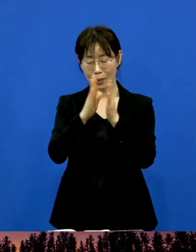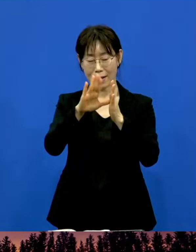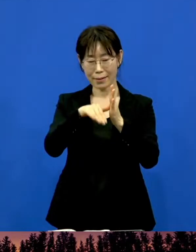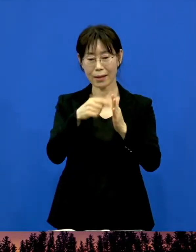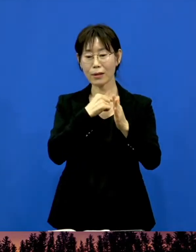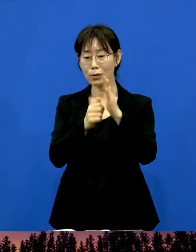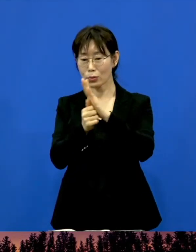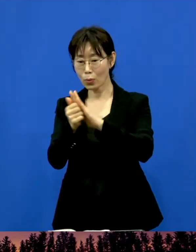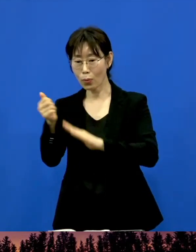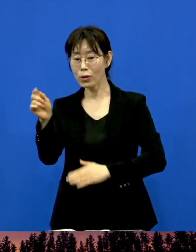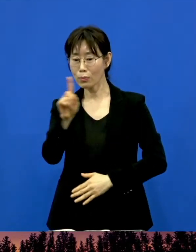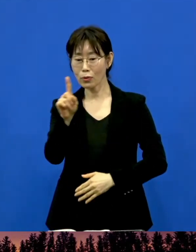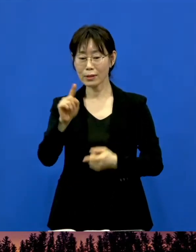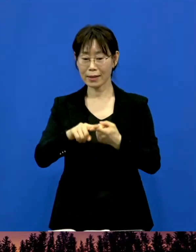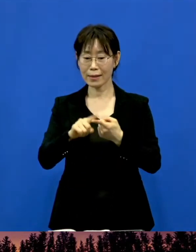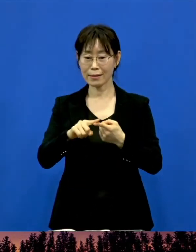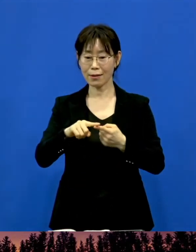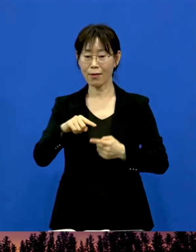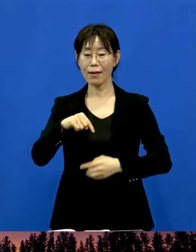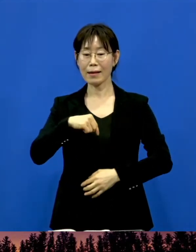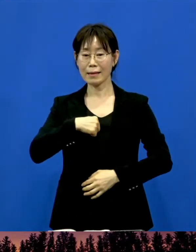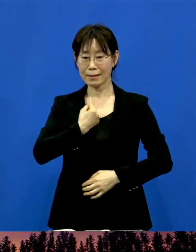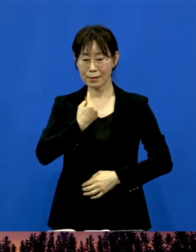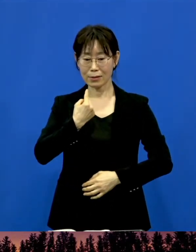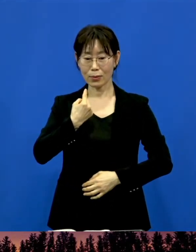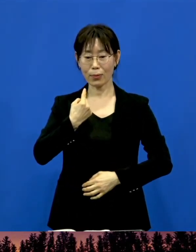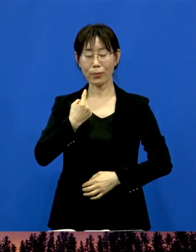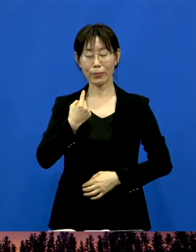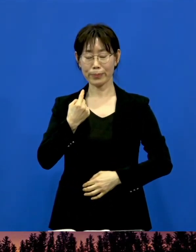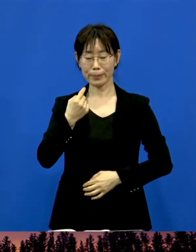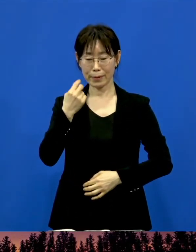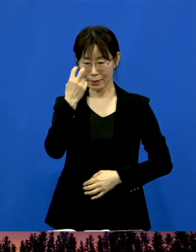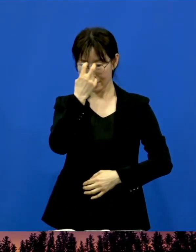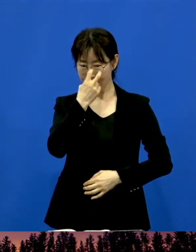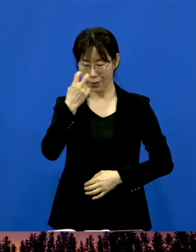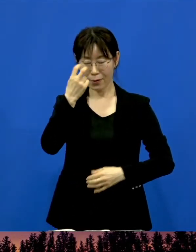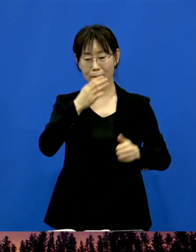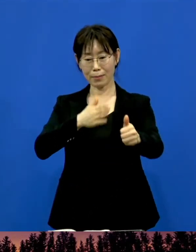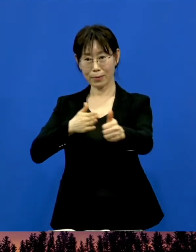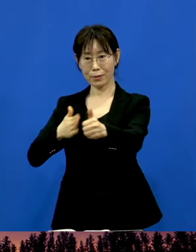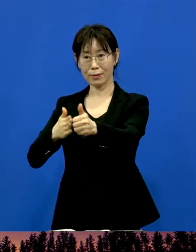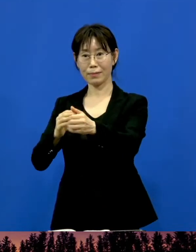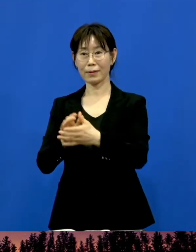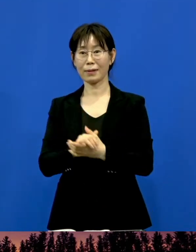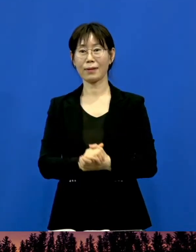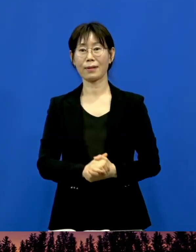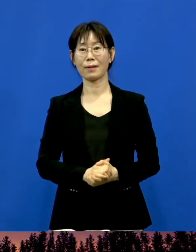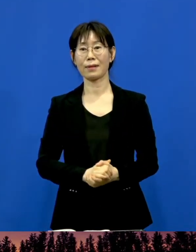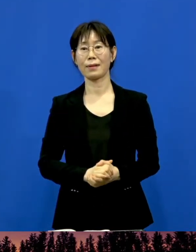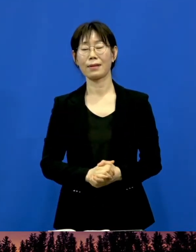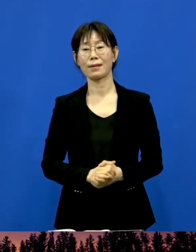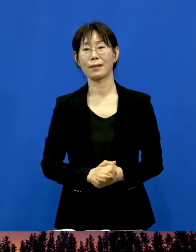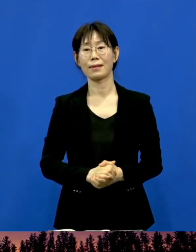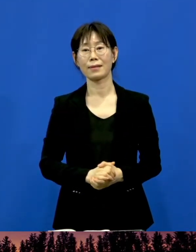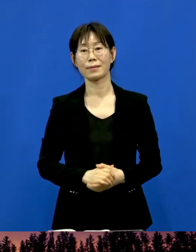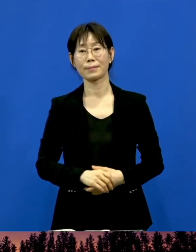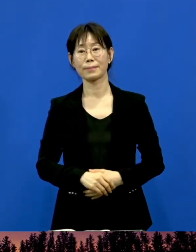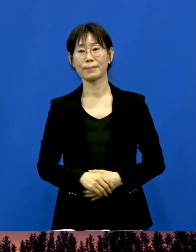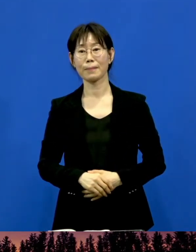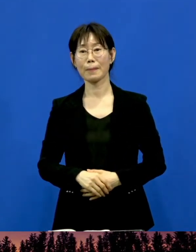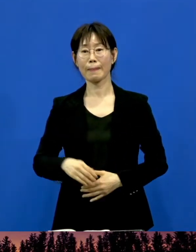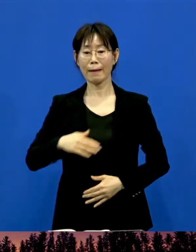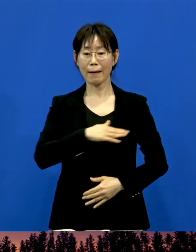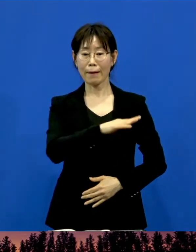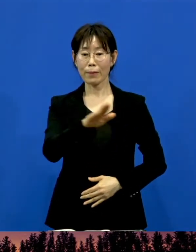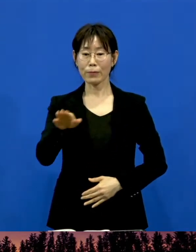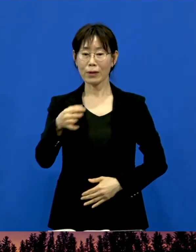돼요. 우리는 기도라고 하는 굉장히 영성의 자리, 거룩한 자리지만 그 거룩한 자리가 오염될 수 있다는 거예요. 왜? 우리는